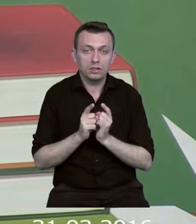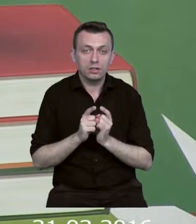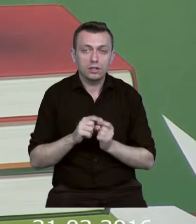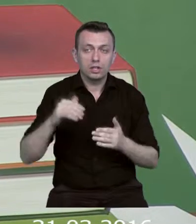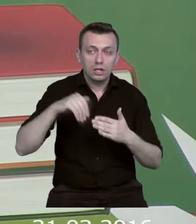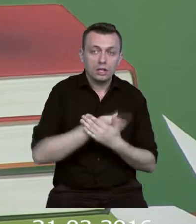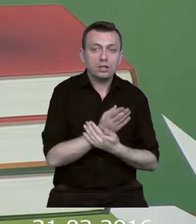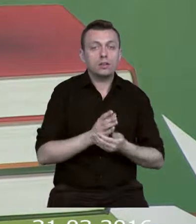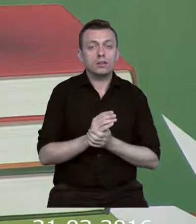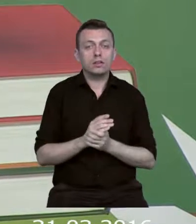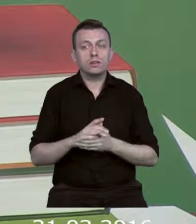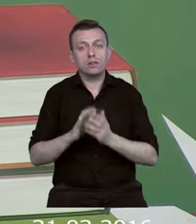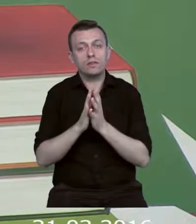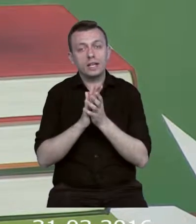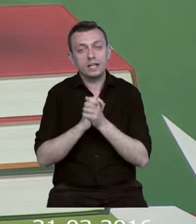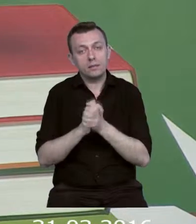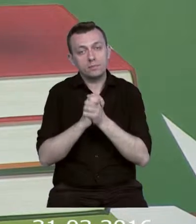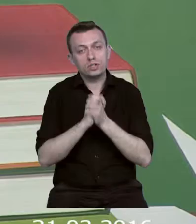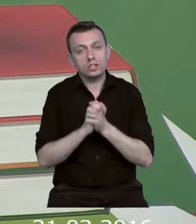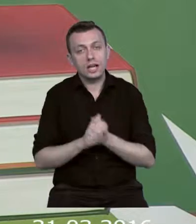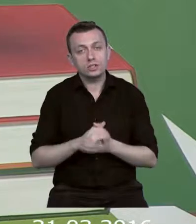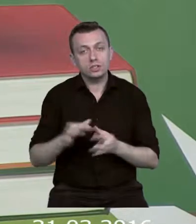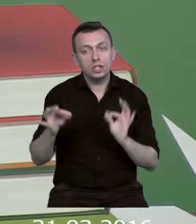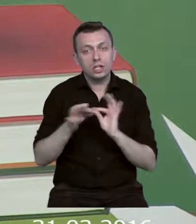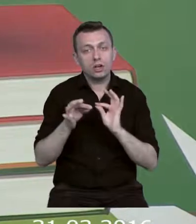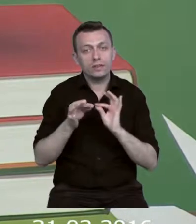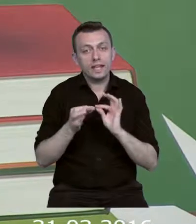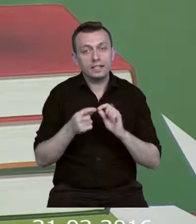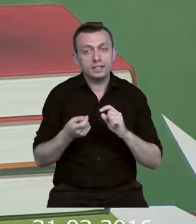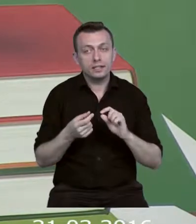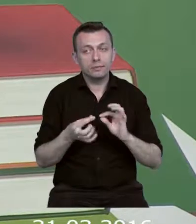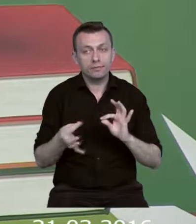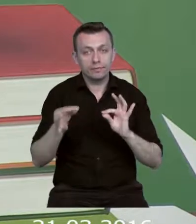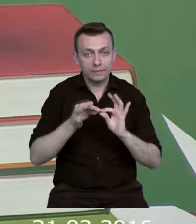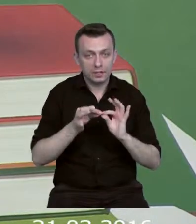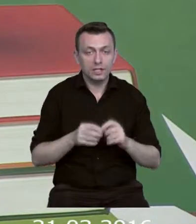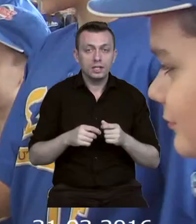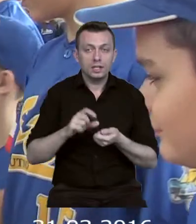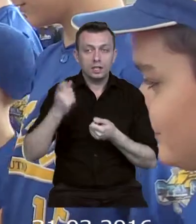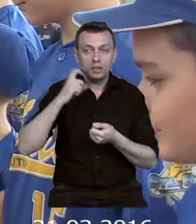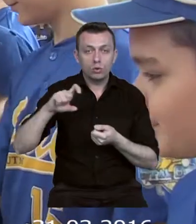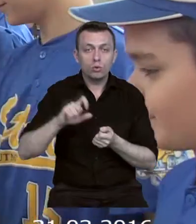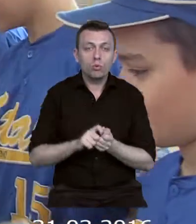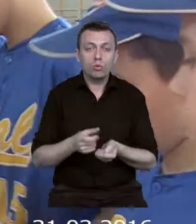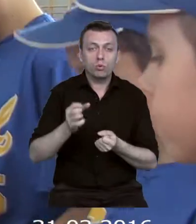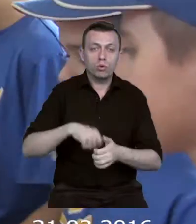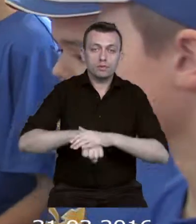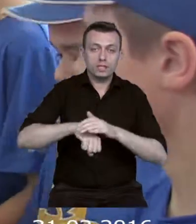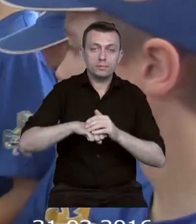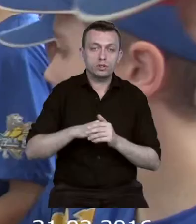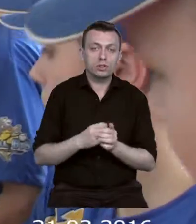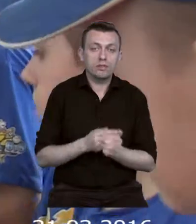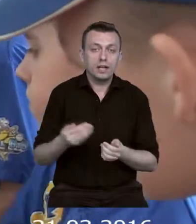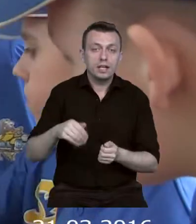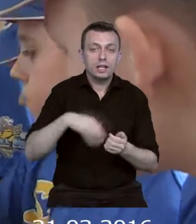spotkań, nawiązywania nowych przyjaźni i kontaktów w duchu sportowym. Podczas uroczystości